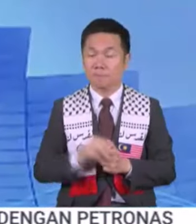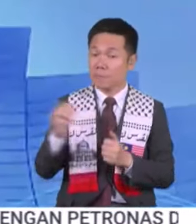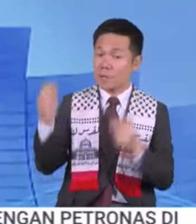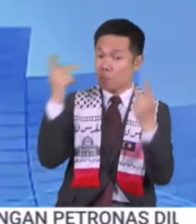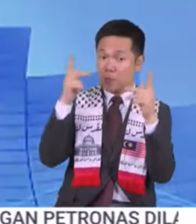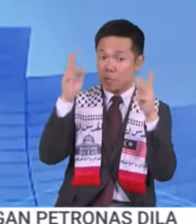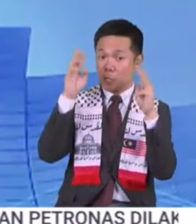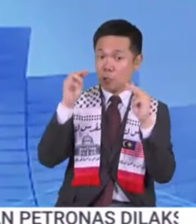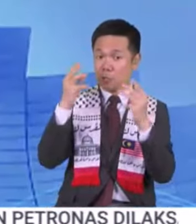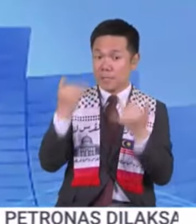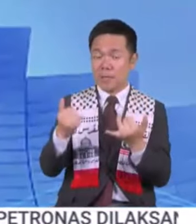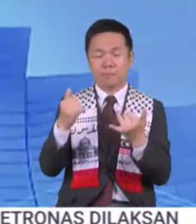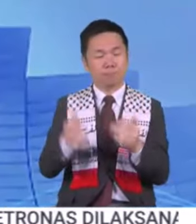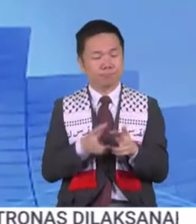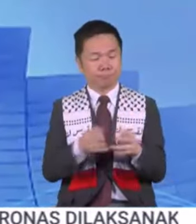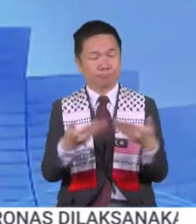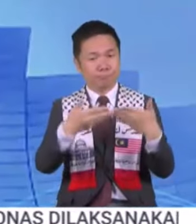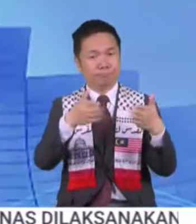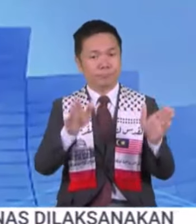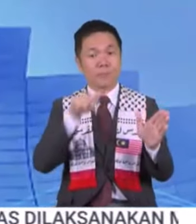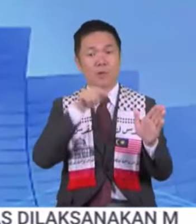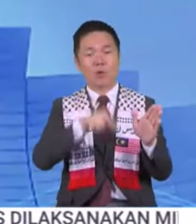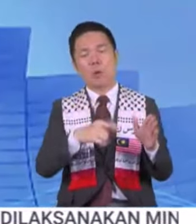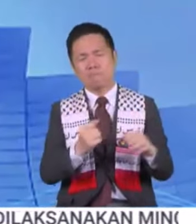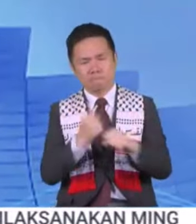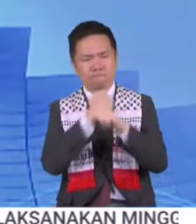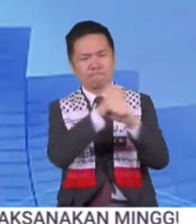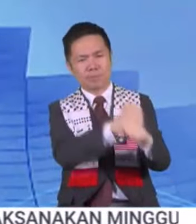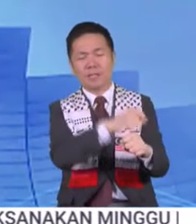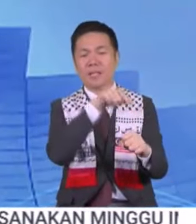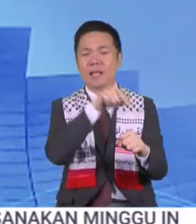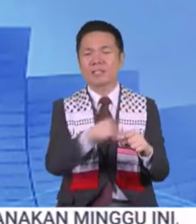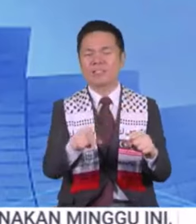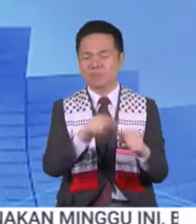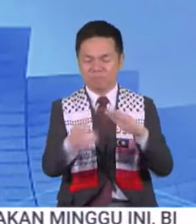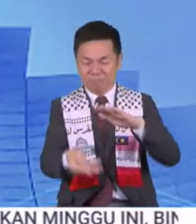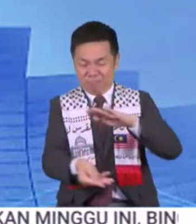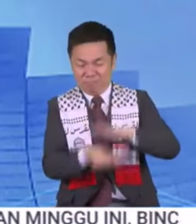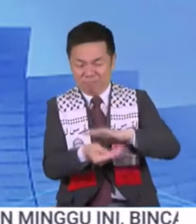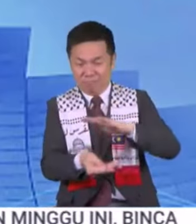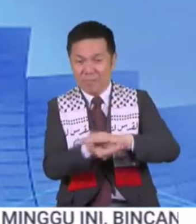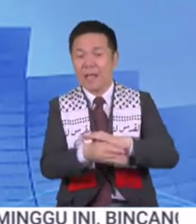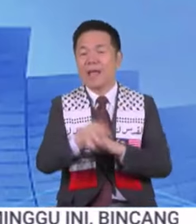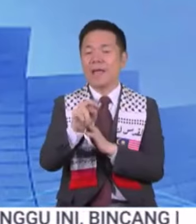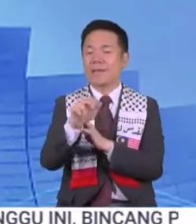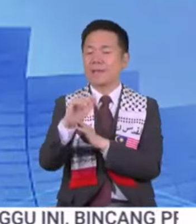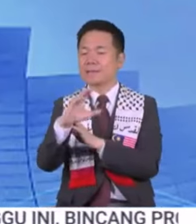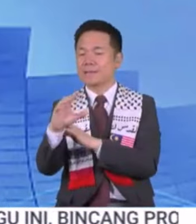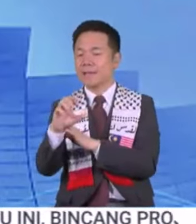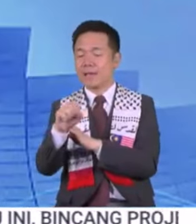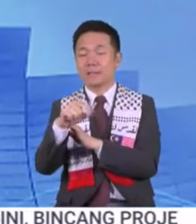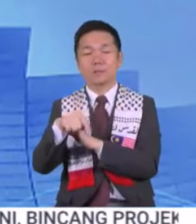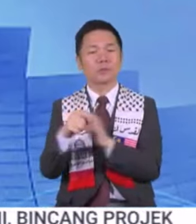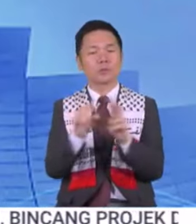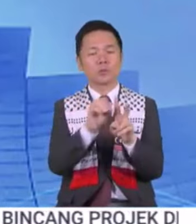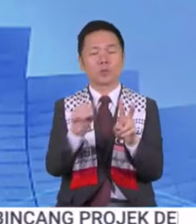Perdana Menteri melancarkan strategi pembanterasan rasuah nasional Nacs